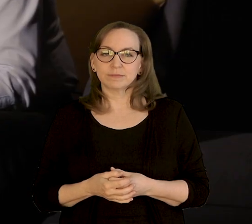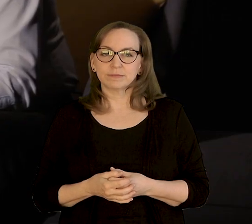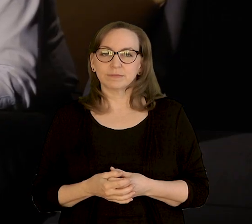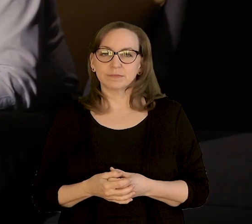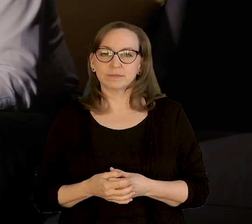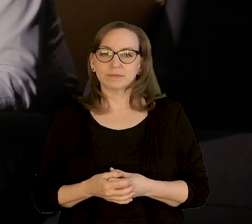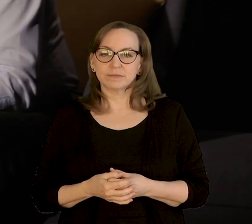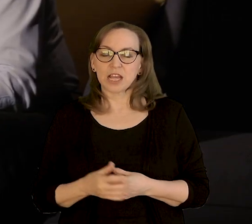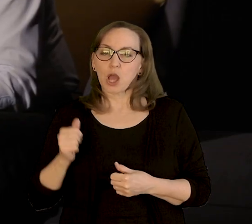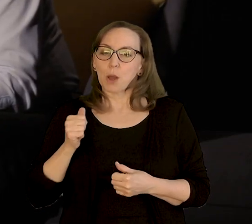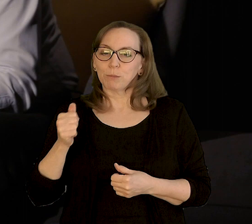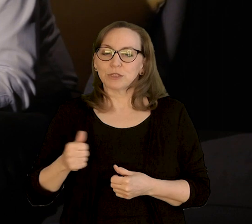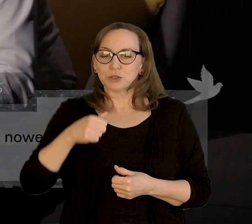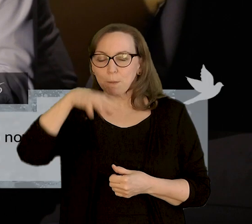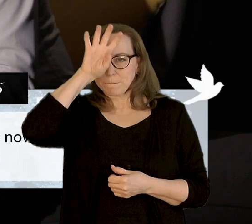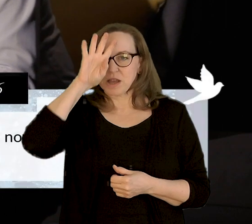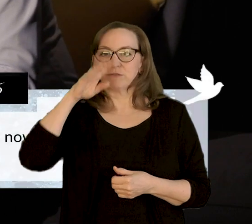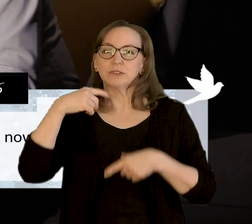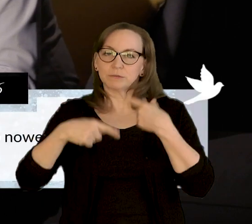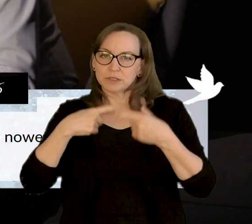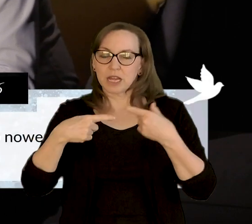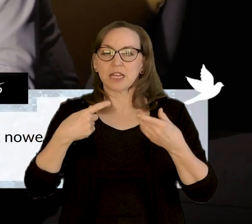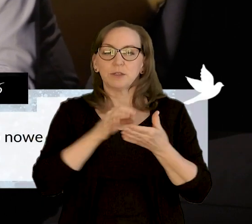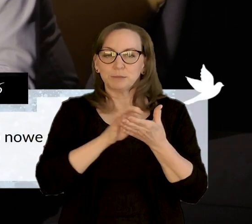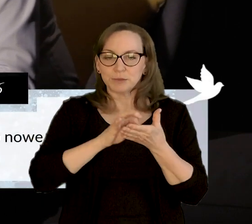Apostoł Paweł dalej pisze tak.